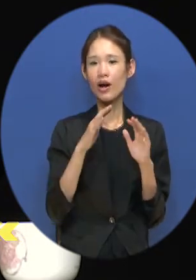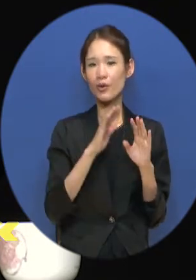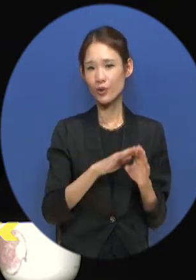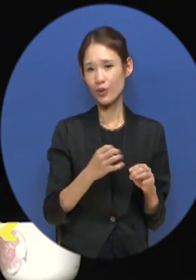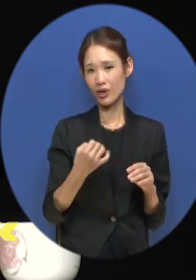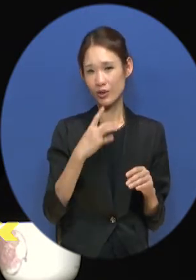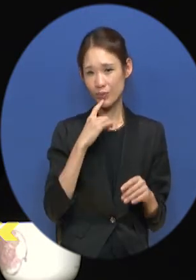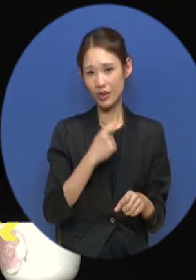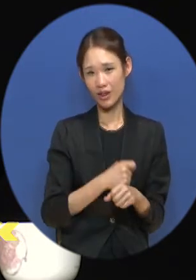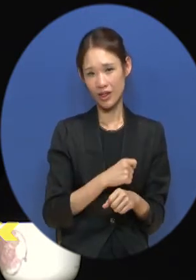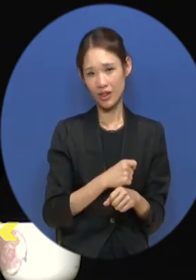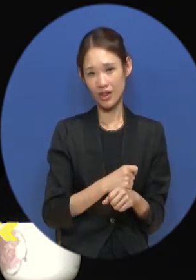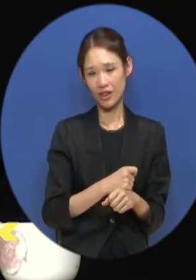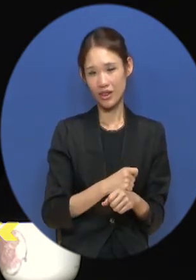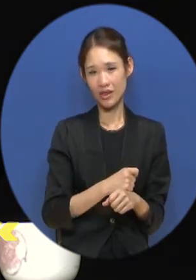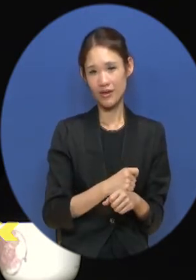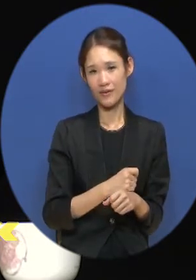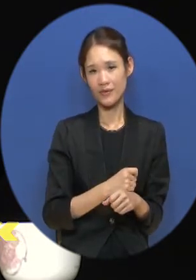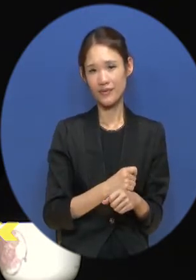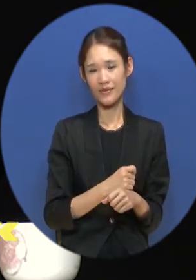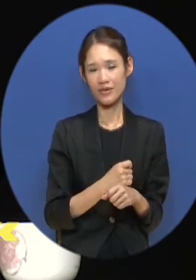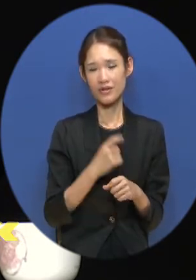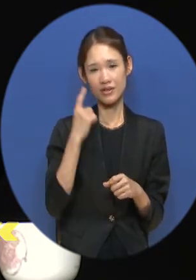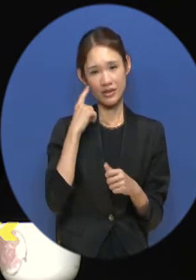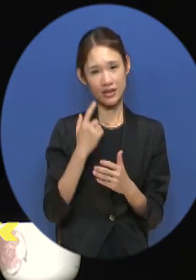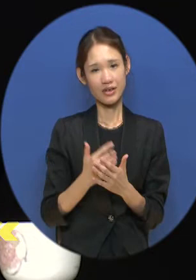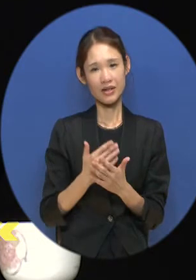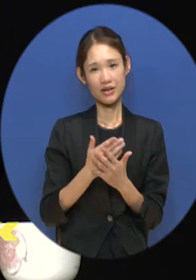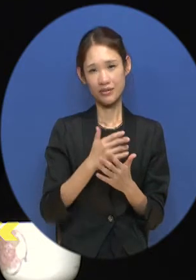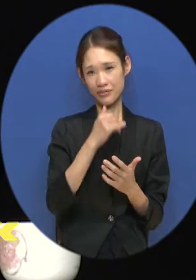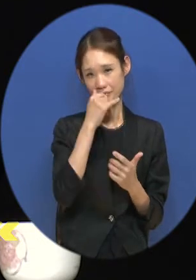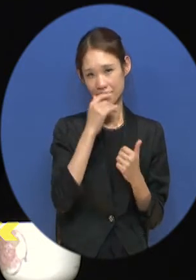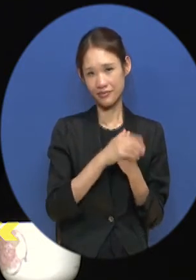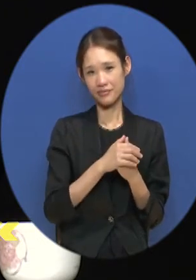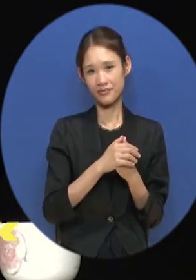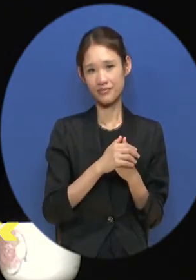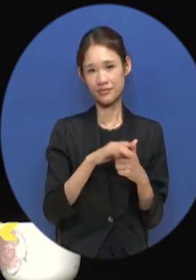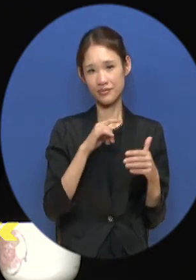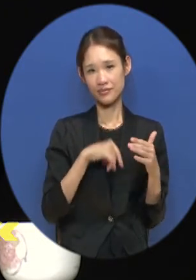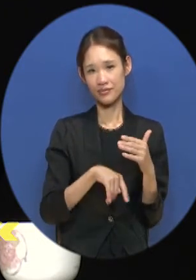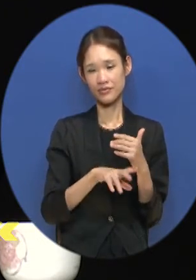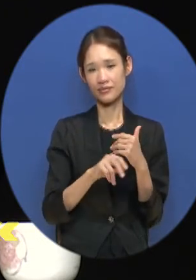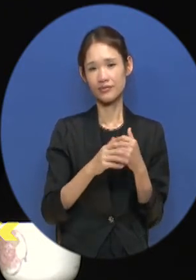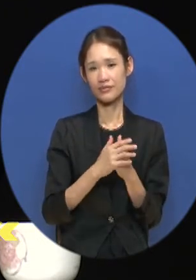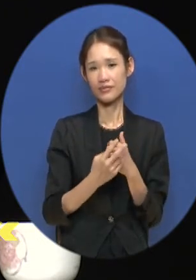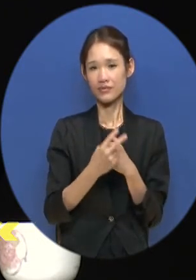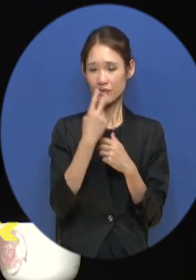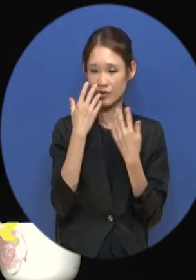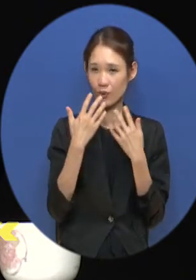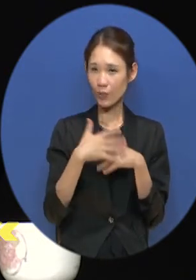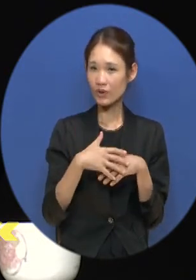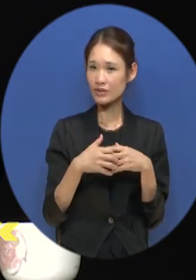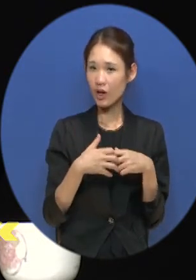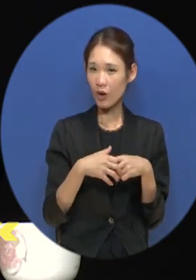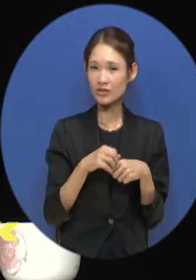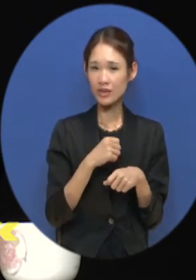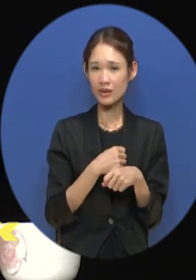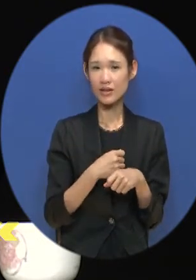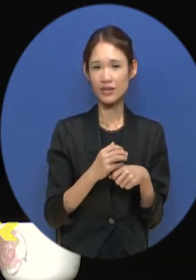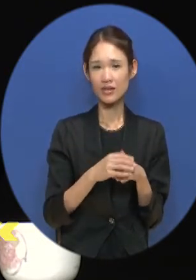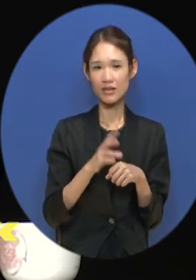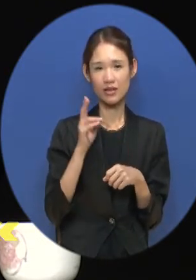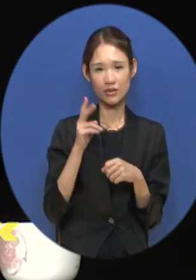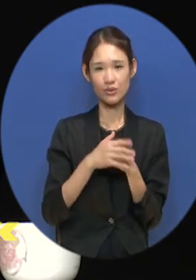뭐 체육관용 공기청정기가 또 개발이 되고 있고요. 그다음 이제 지하철역도 공기청정기를 놓는다 하니까 이제